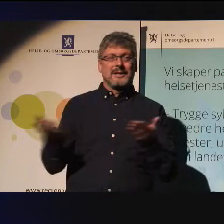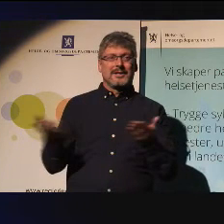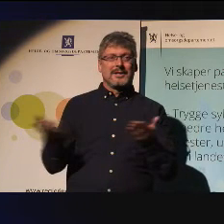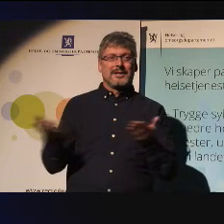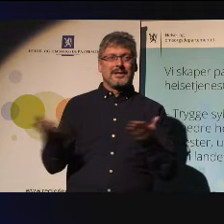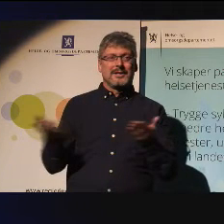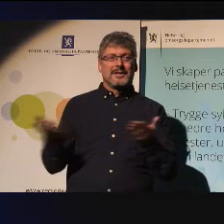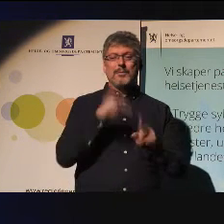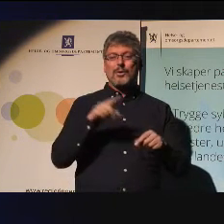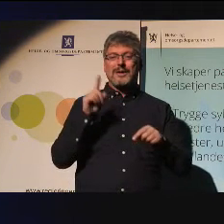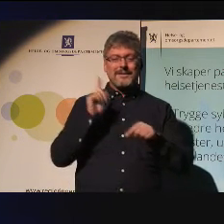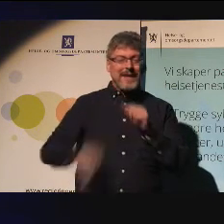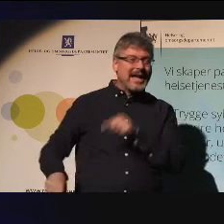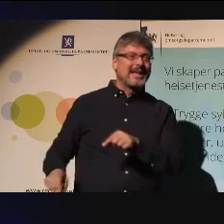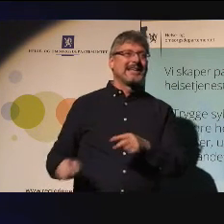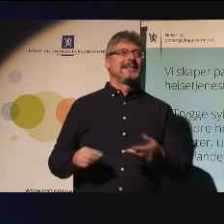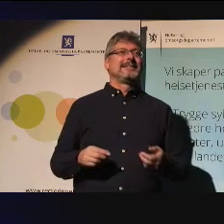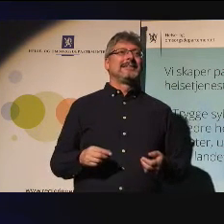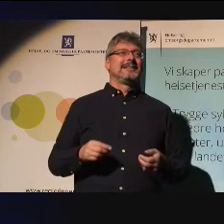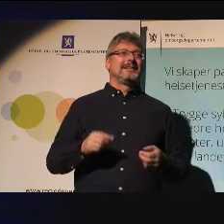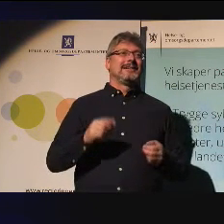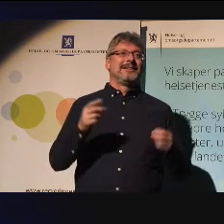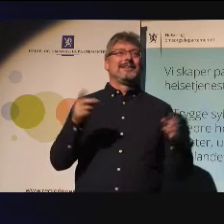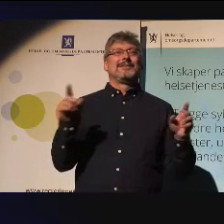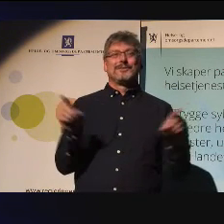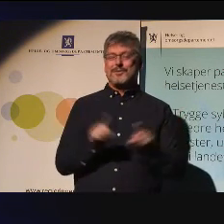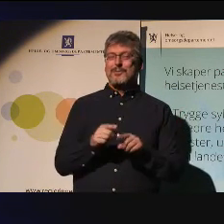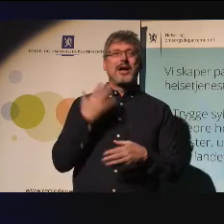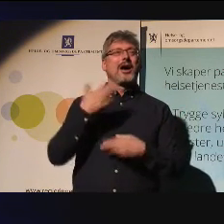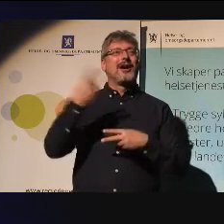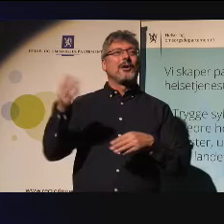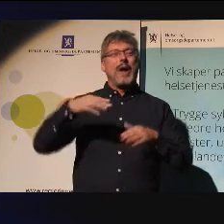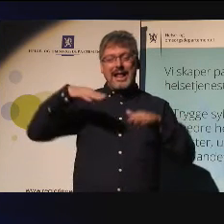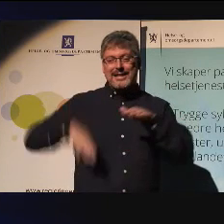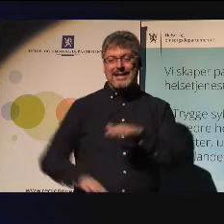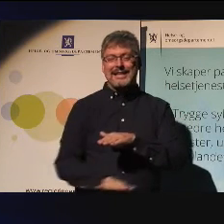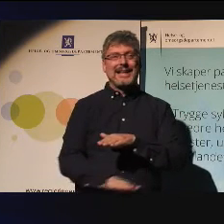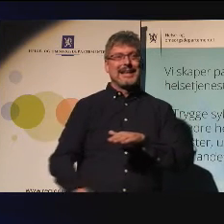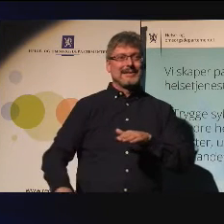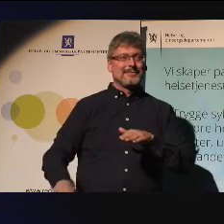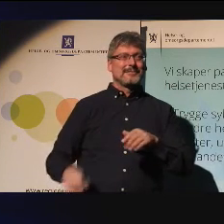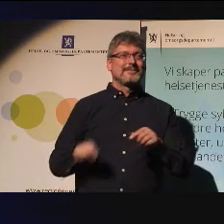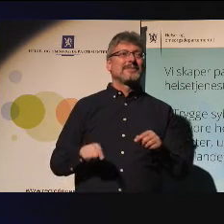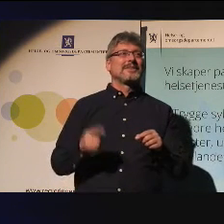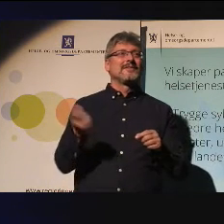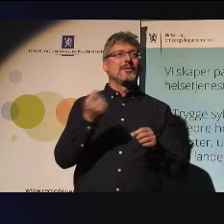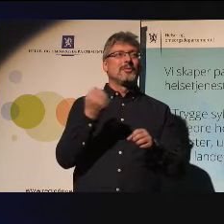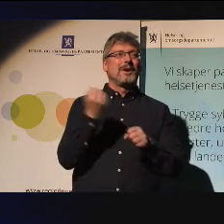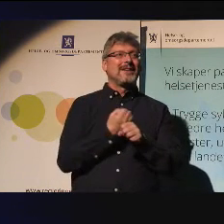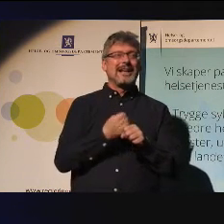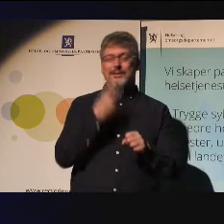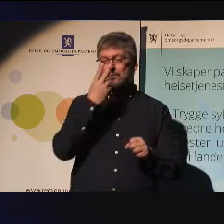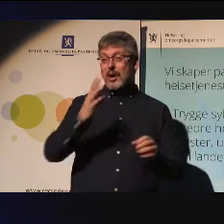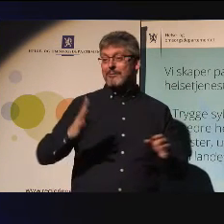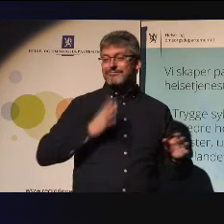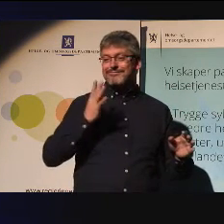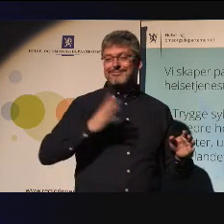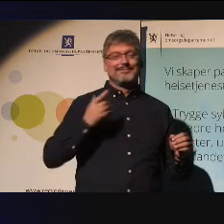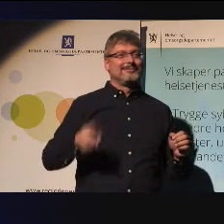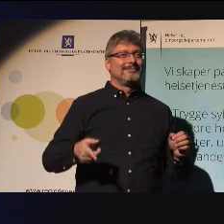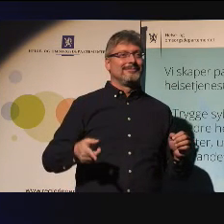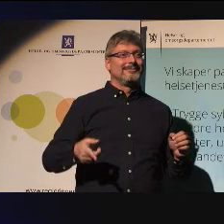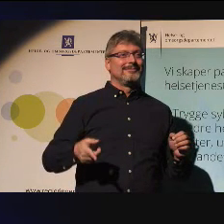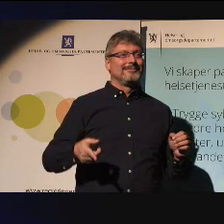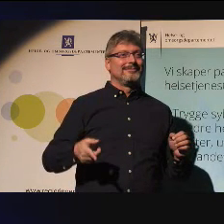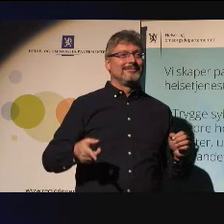brukt feil. Og som i alle verktøykasser, helt neder, så lå noen verktøy som så veldig fancy ut, men som